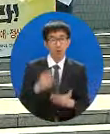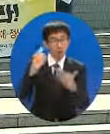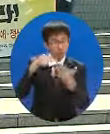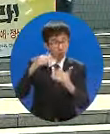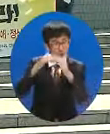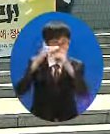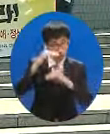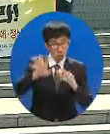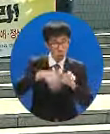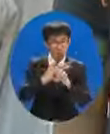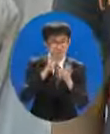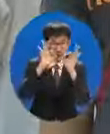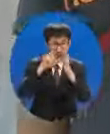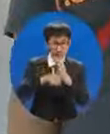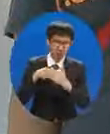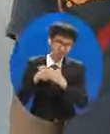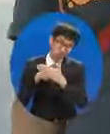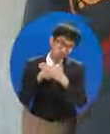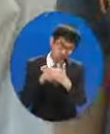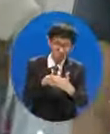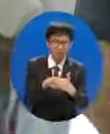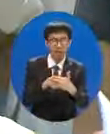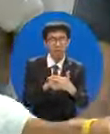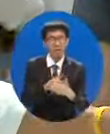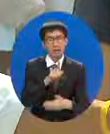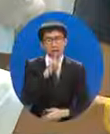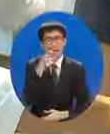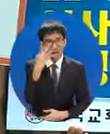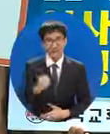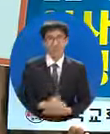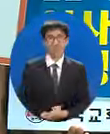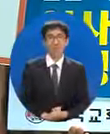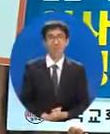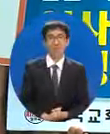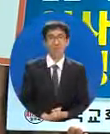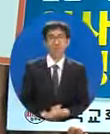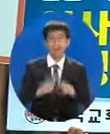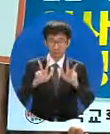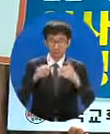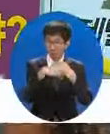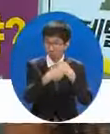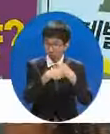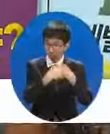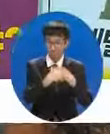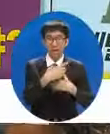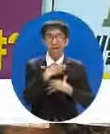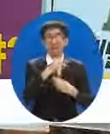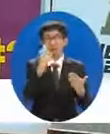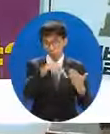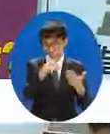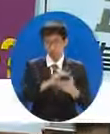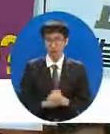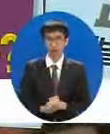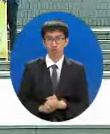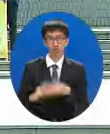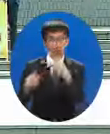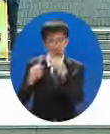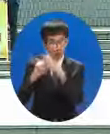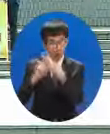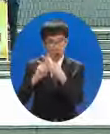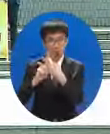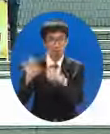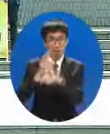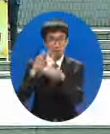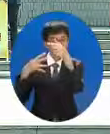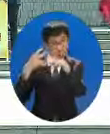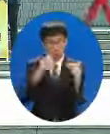개정을 졸속으로 밀어붙이고 있다는 반발도 거셉니다. 앞으로 초등학생은 안전교육을, 중학생은 소프트웨어